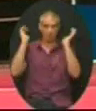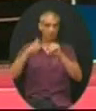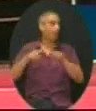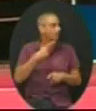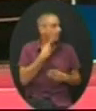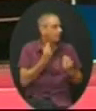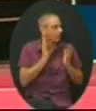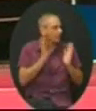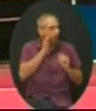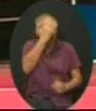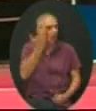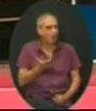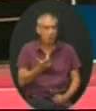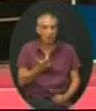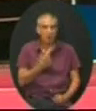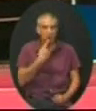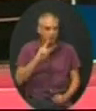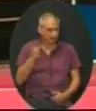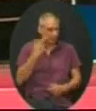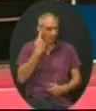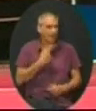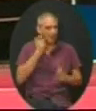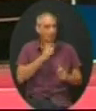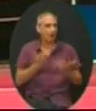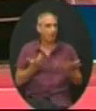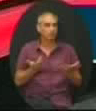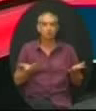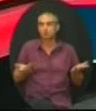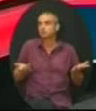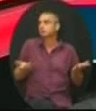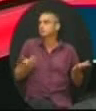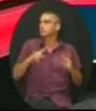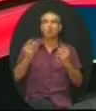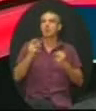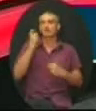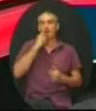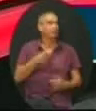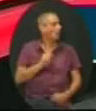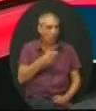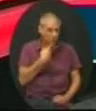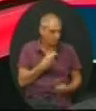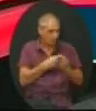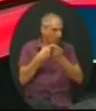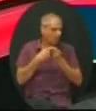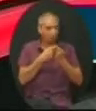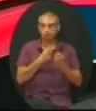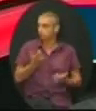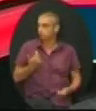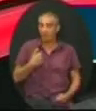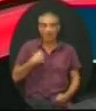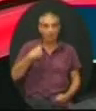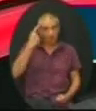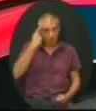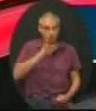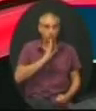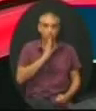ראש הממשלה. אתה אומר פה דבר מאוד חמור. קשירת קשר זה עבירה פלילית. זה לא כל דבר, זה עבירה. לא, אתה אומר קשירת קשר. אני לא מתייחס כרגע. אני חושב שיש